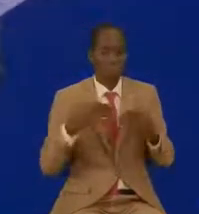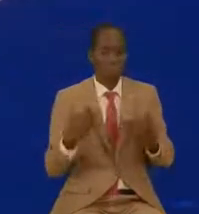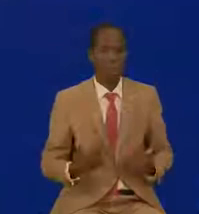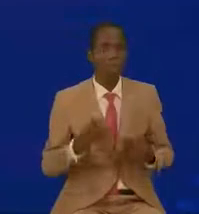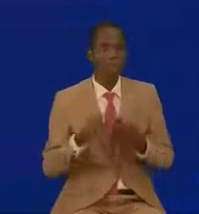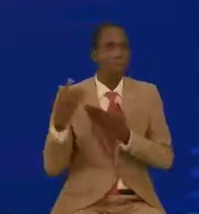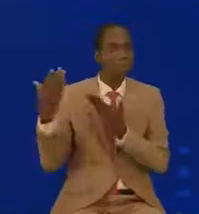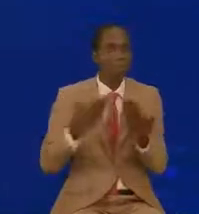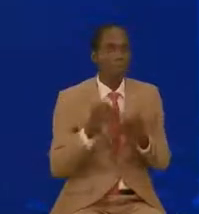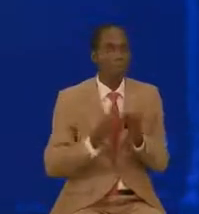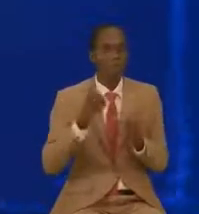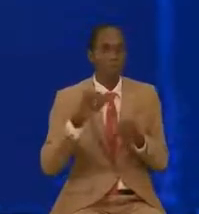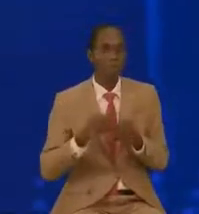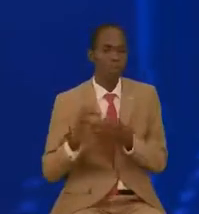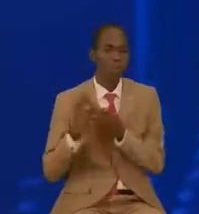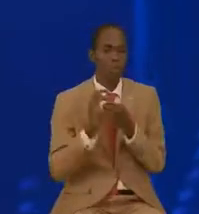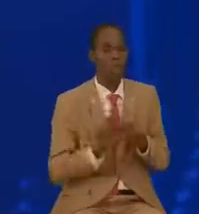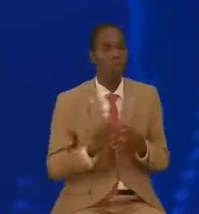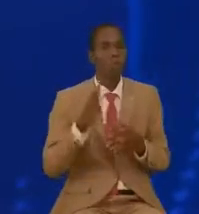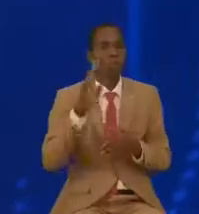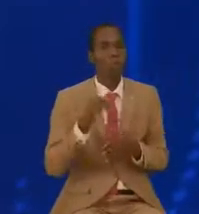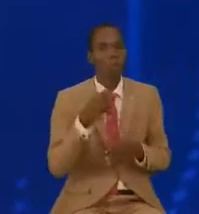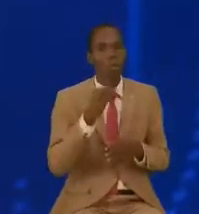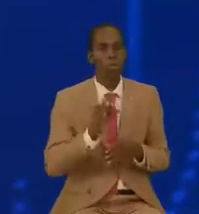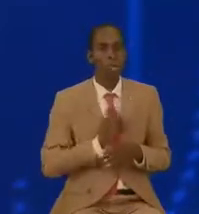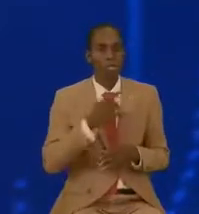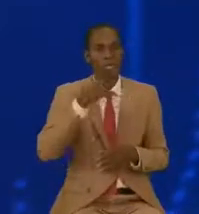qui a réconcilié tout avec lui.